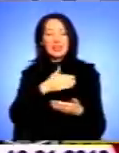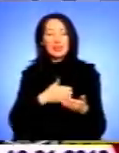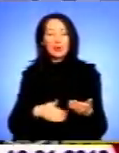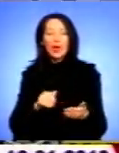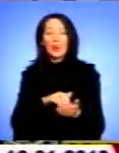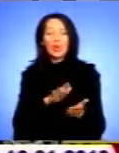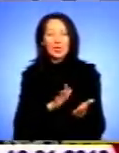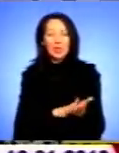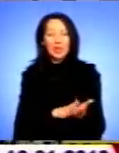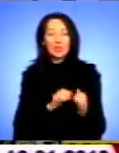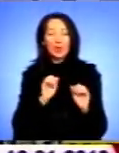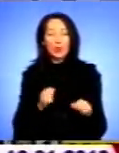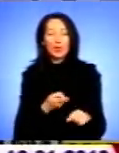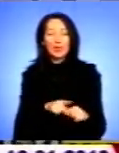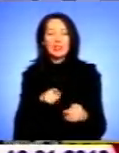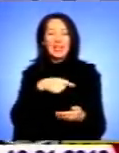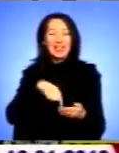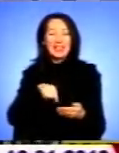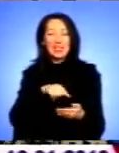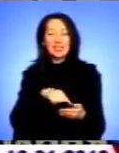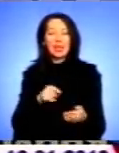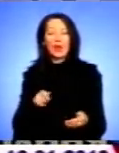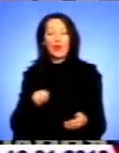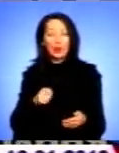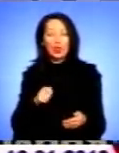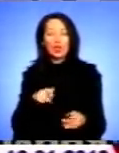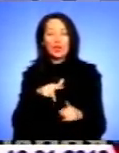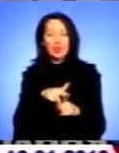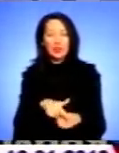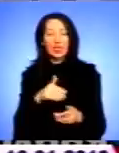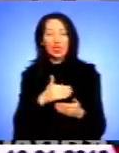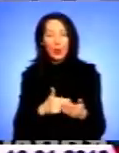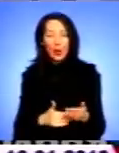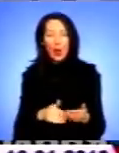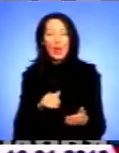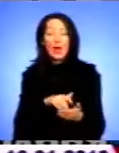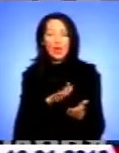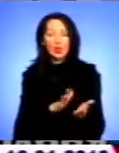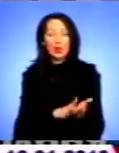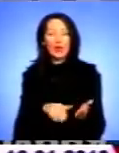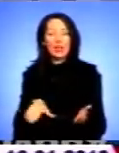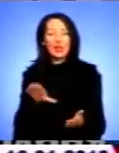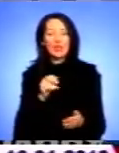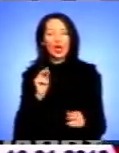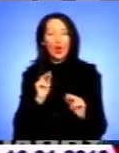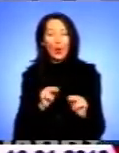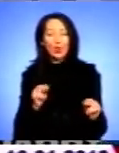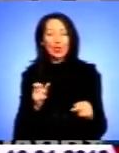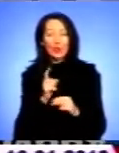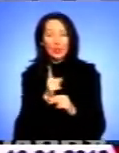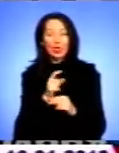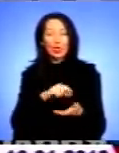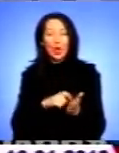реєстрації. Можна цей диск включити, завантажити програму і реєструвати всіх учнів 11